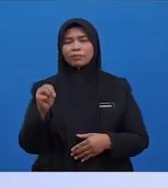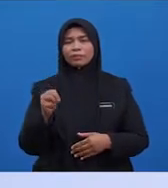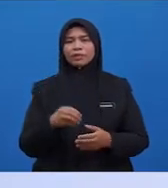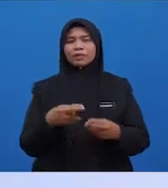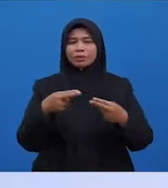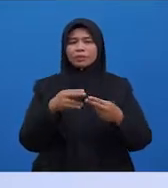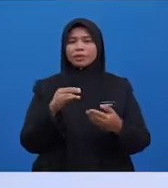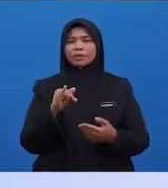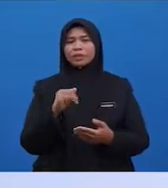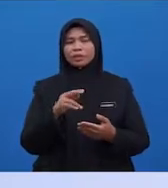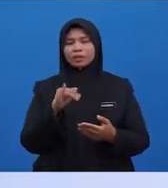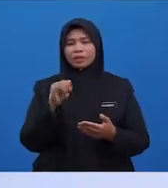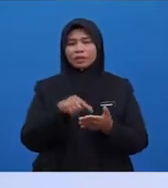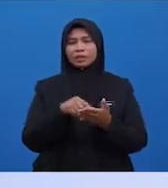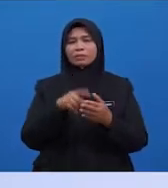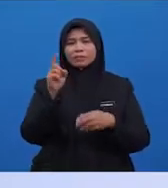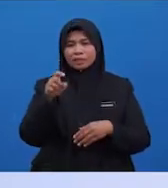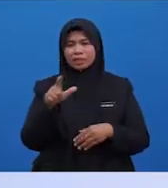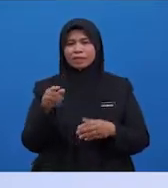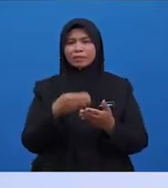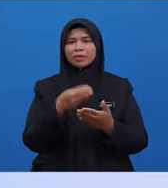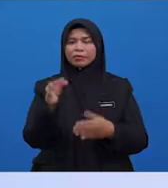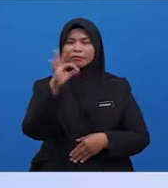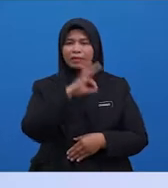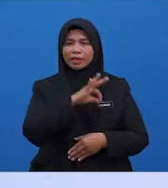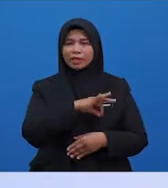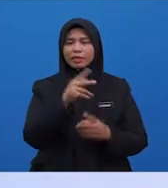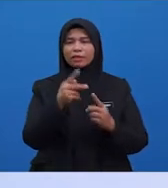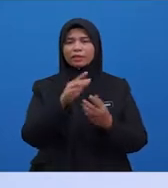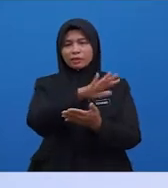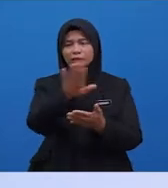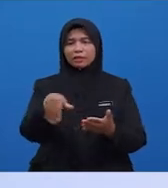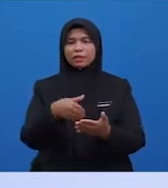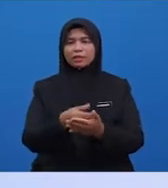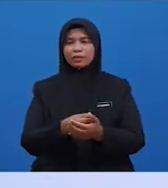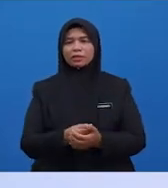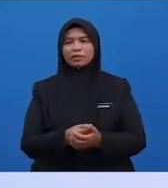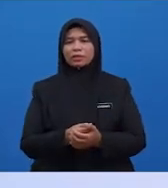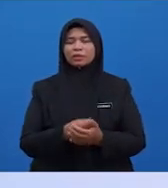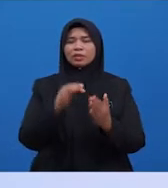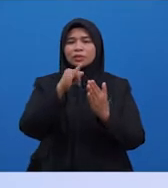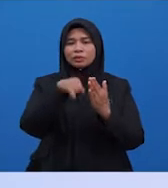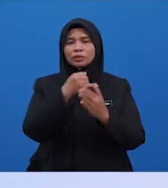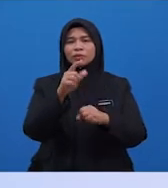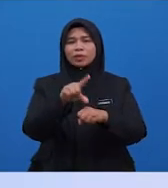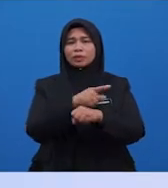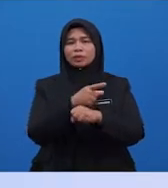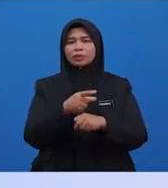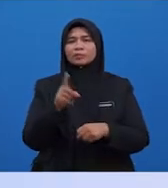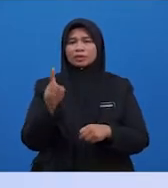Hubungan ini mestilah memberi manfaat kepada semua pihak. Jurulatih